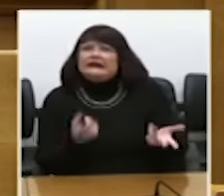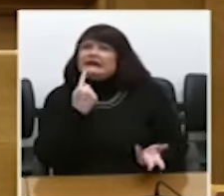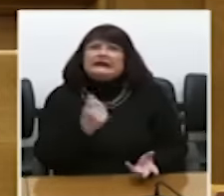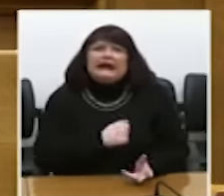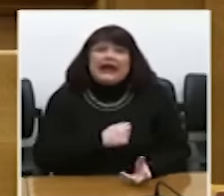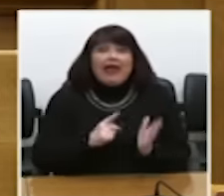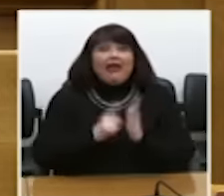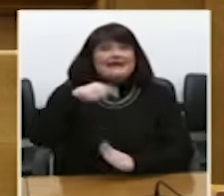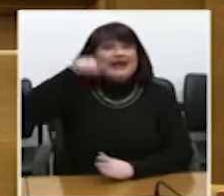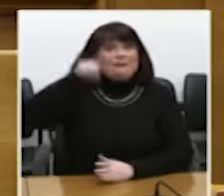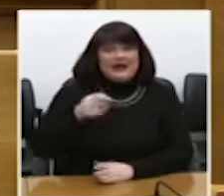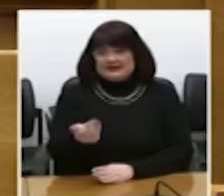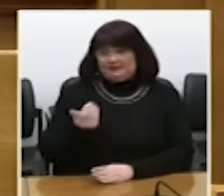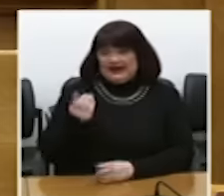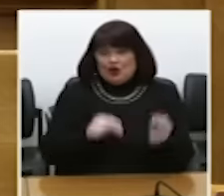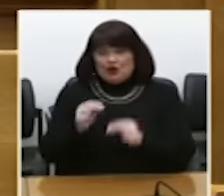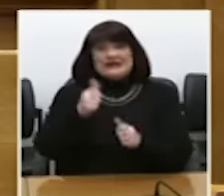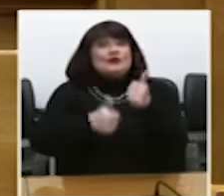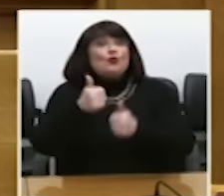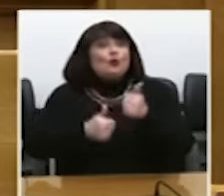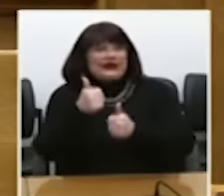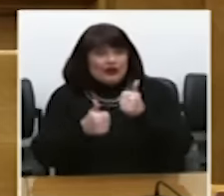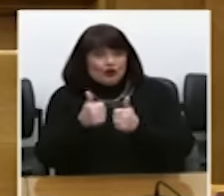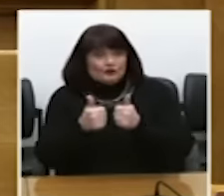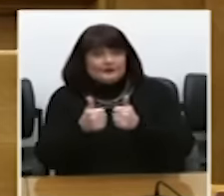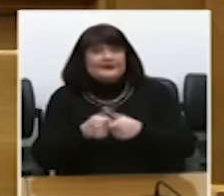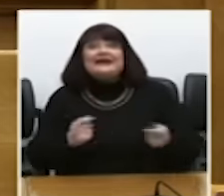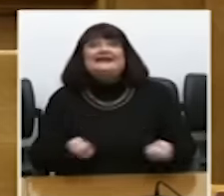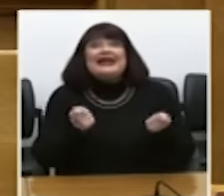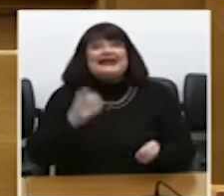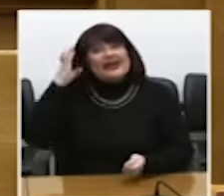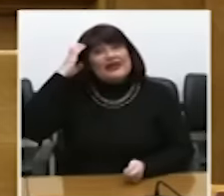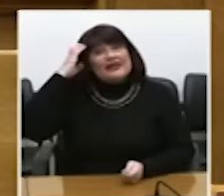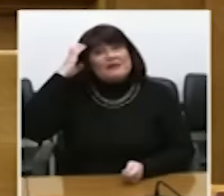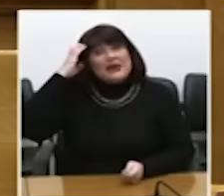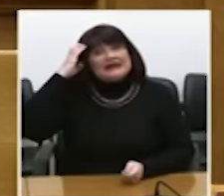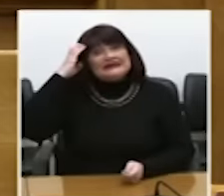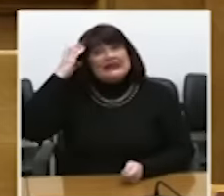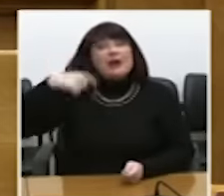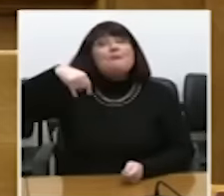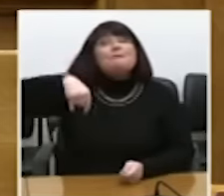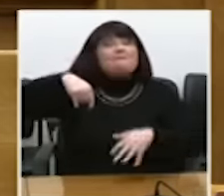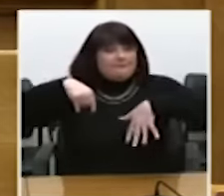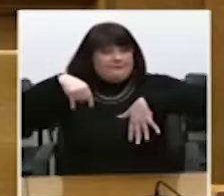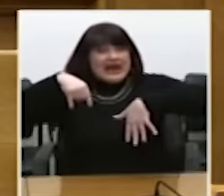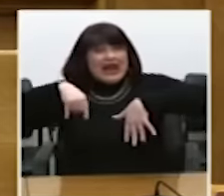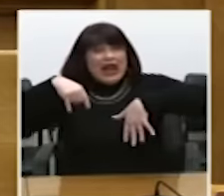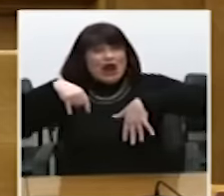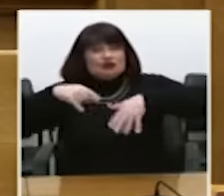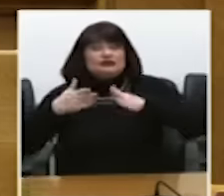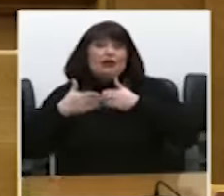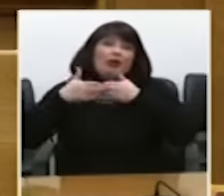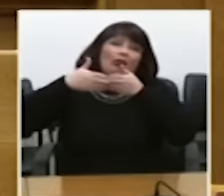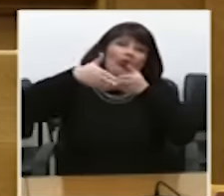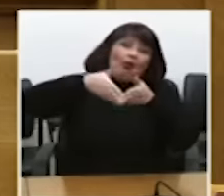τις εκλογές του Ιουνίου συνέβη το πολύ νεκρο ναυάγιο στην Πύλο, που μάλιστα οδήγησε και στην ματέωση του